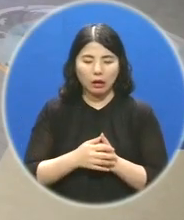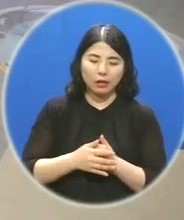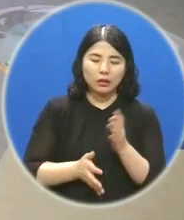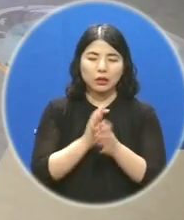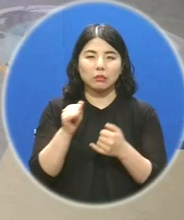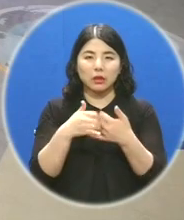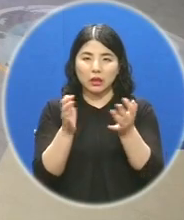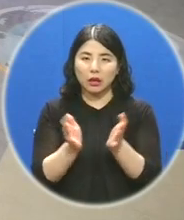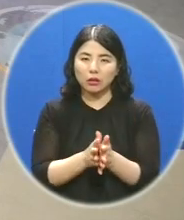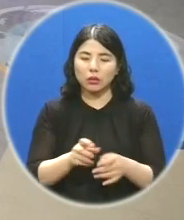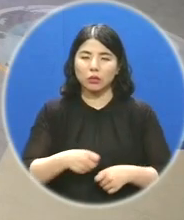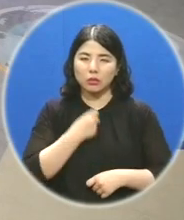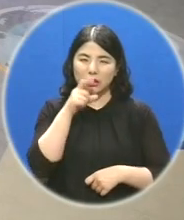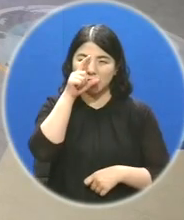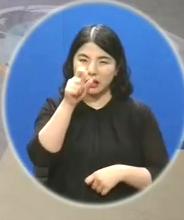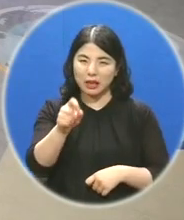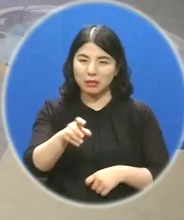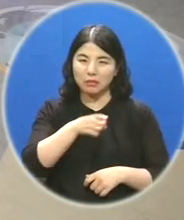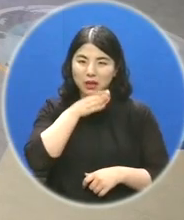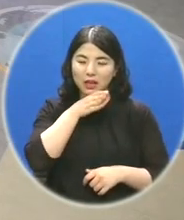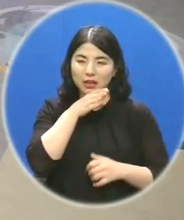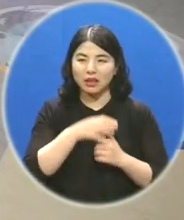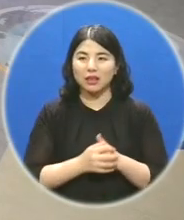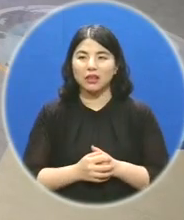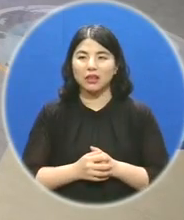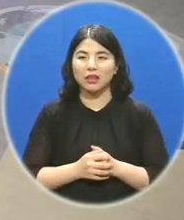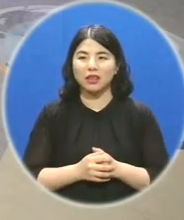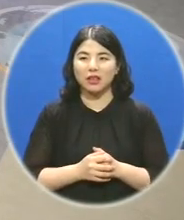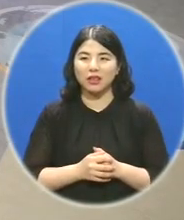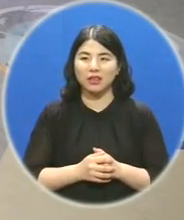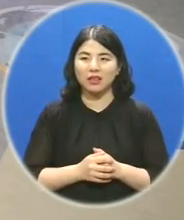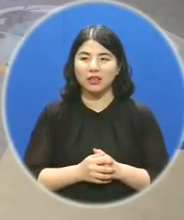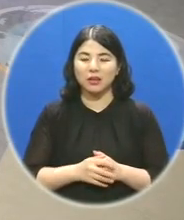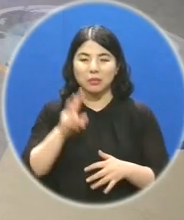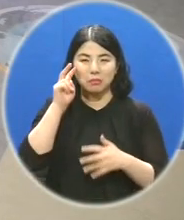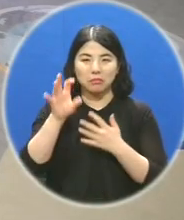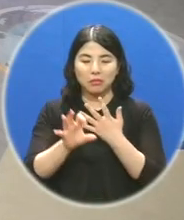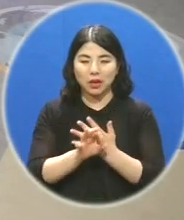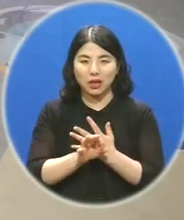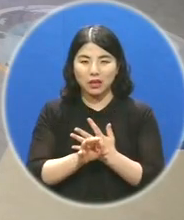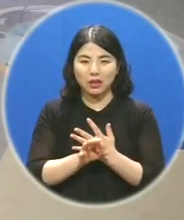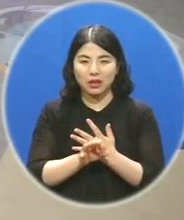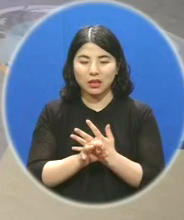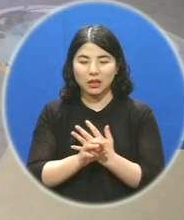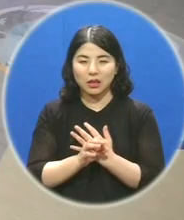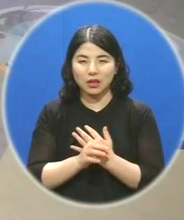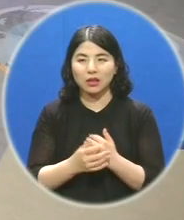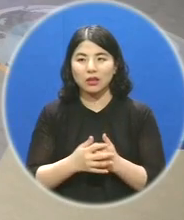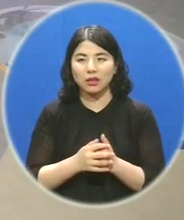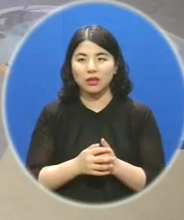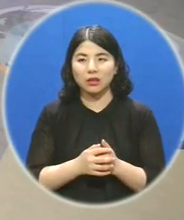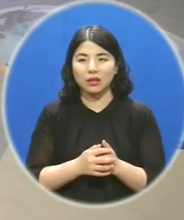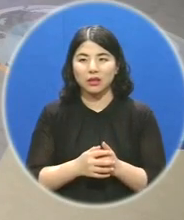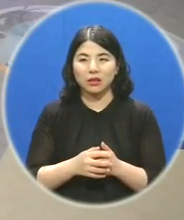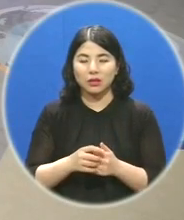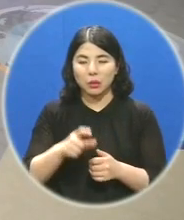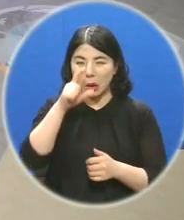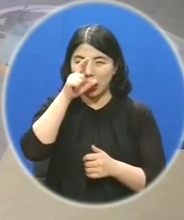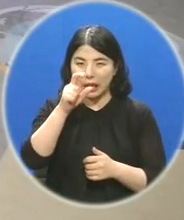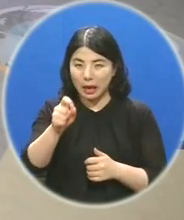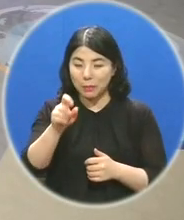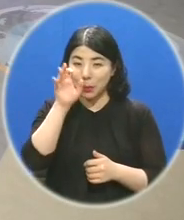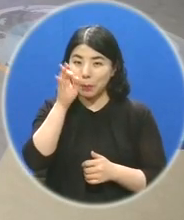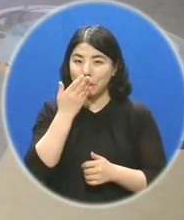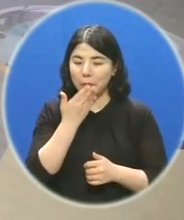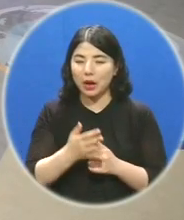시민단체는 사실 까칠하잖아요, 좀. 아니, 만약에 이제 타겟이 되는 그 팟캐스트 된다면 좀 까칠하게 느껴질 수도